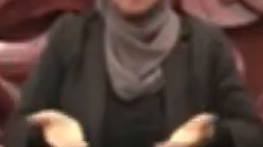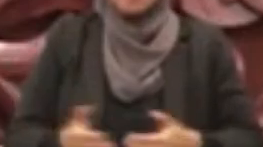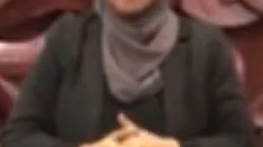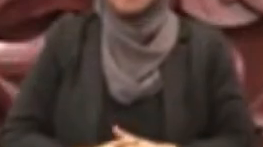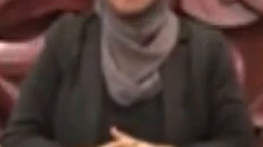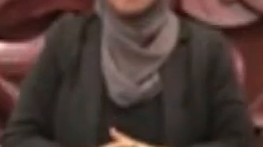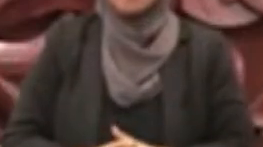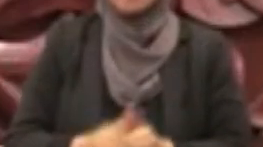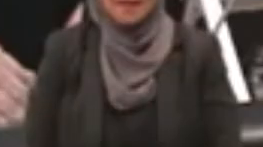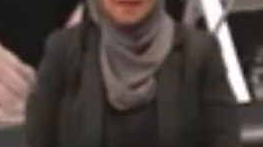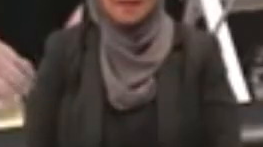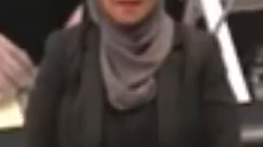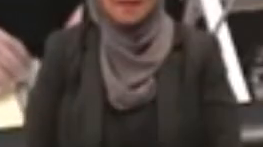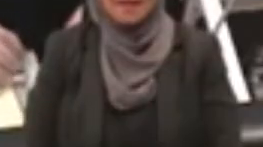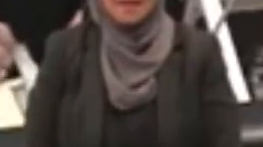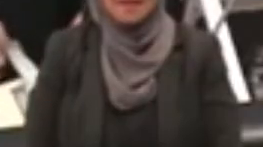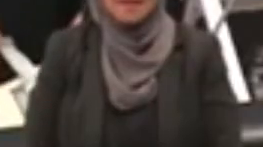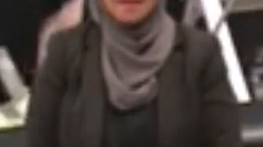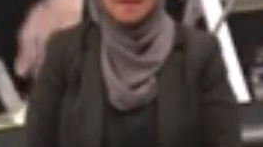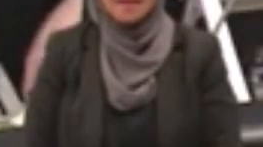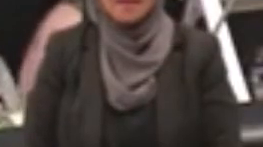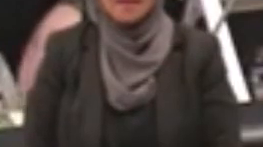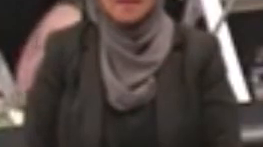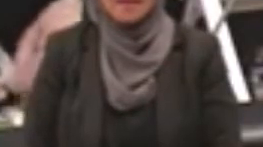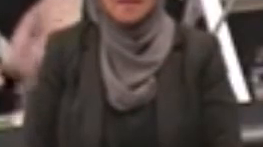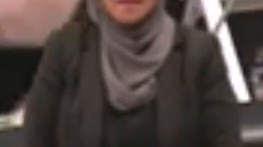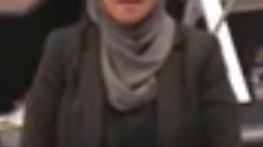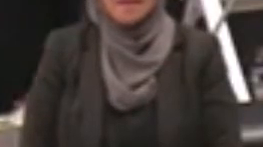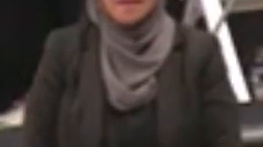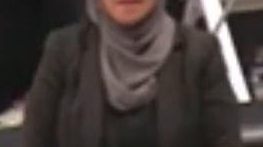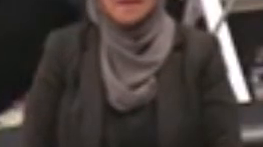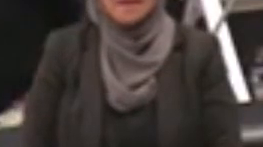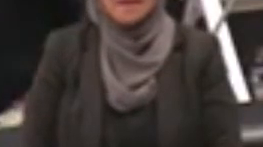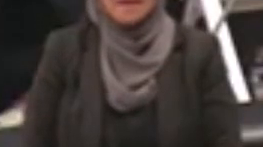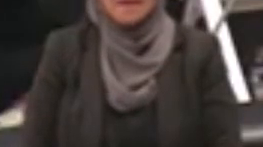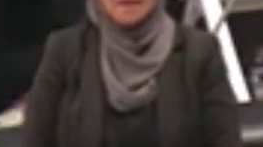menyampaikan ucapan selepas pelantikan sebagai yang dipertua Dewa rakyat